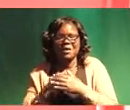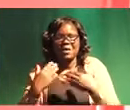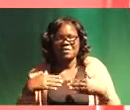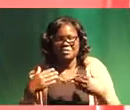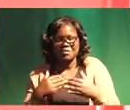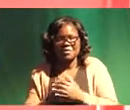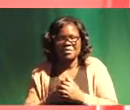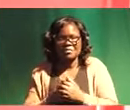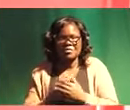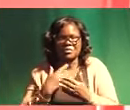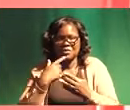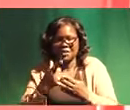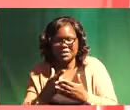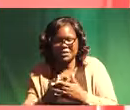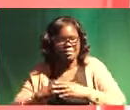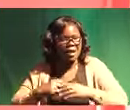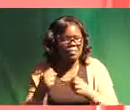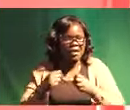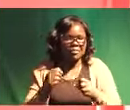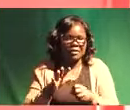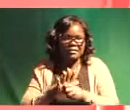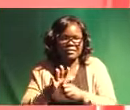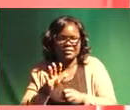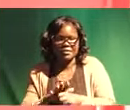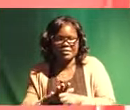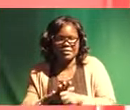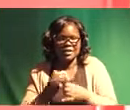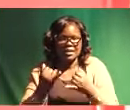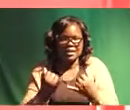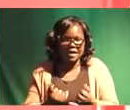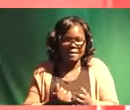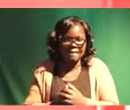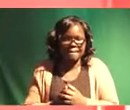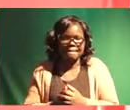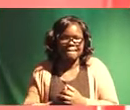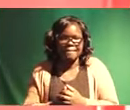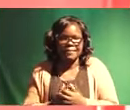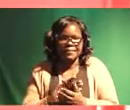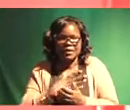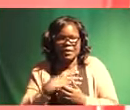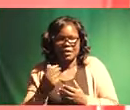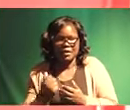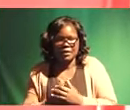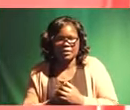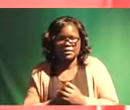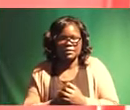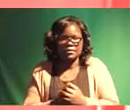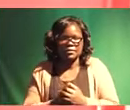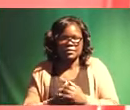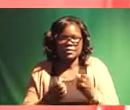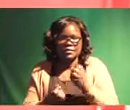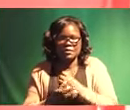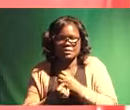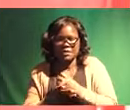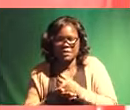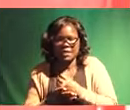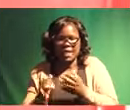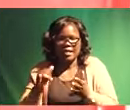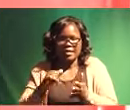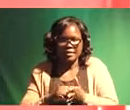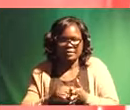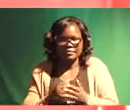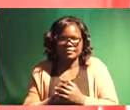Antubetu andibuire ninguiritu muno ndi au, na niwaeleze ya